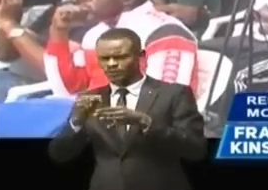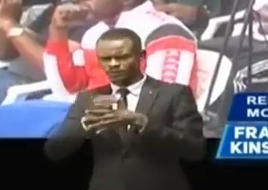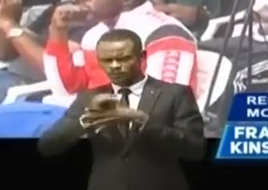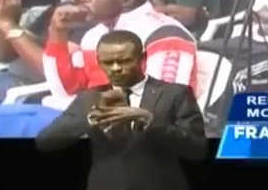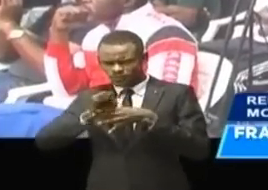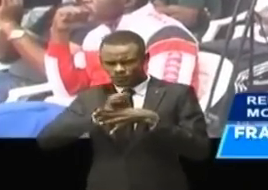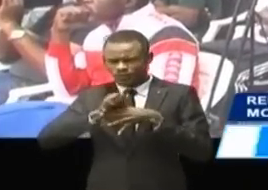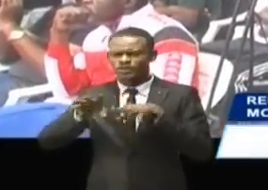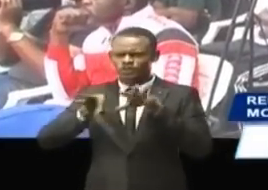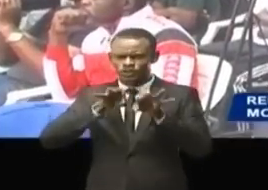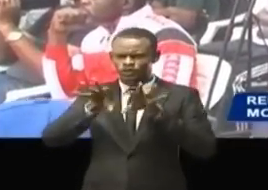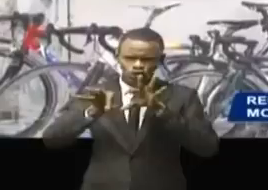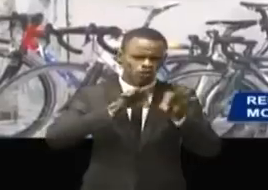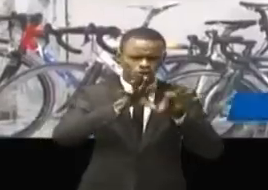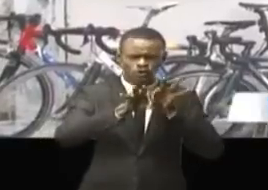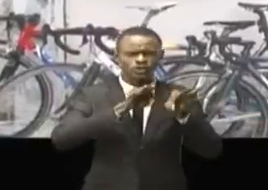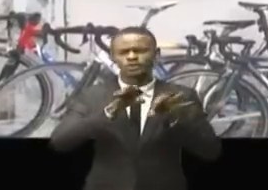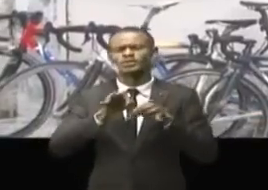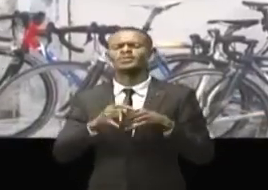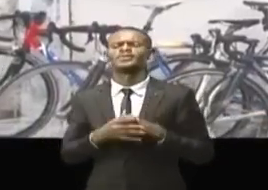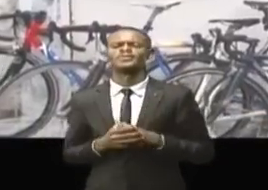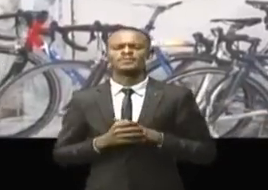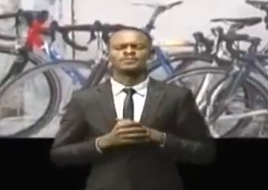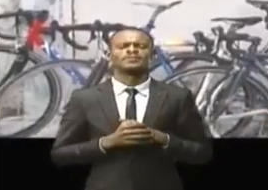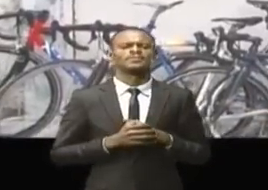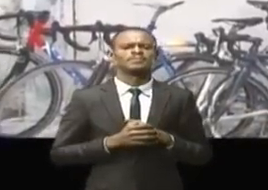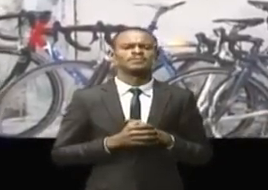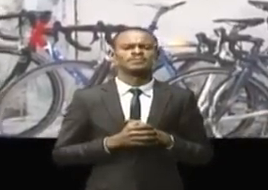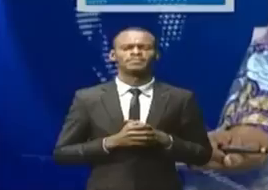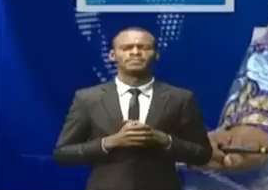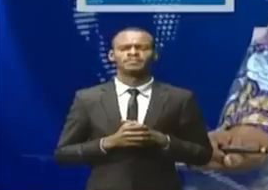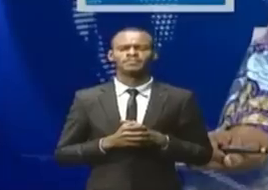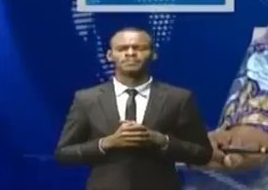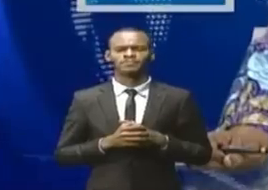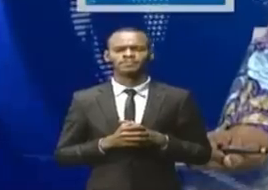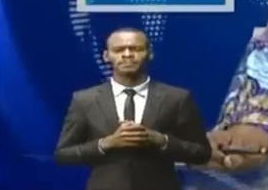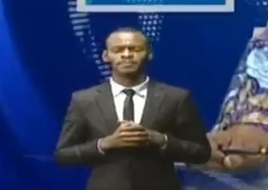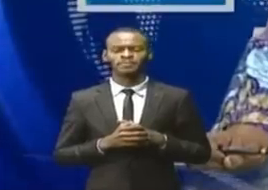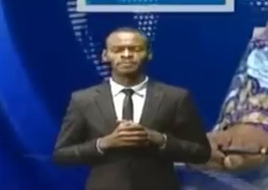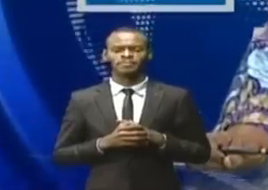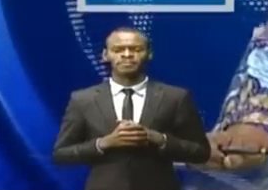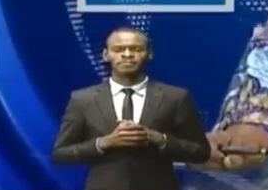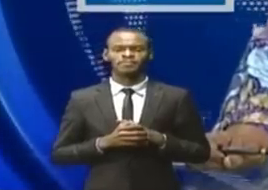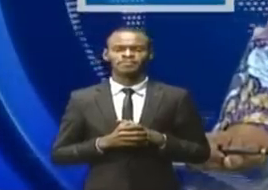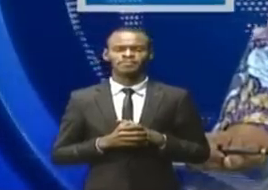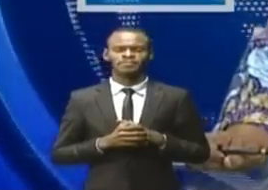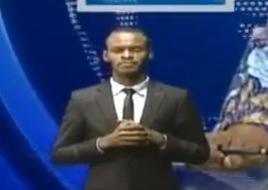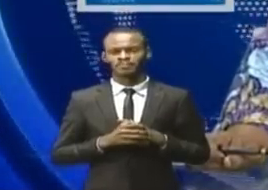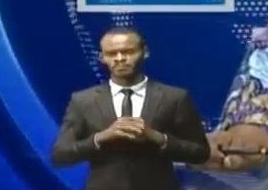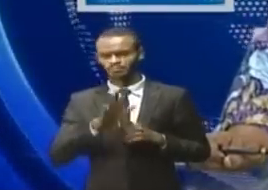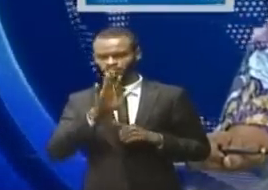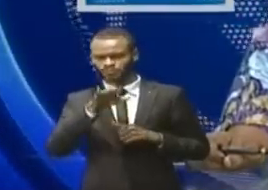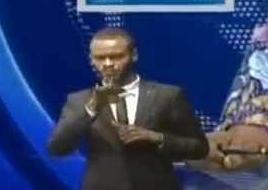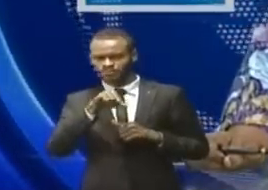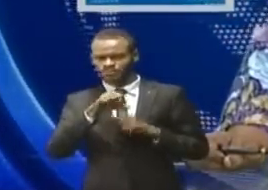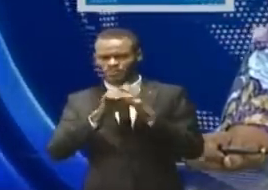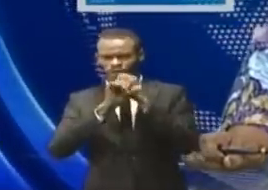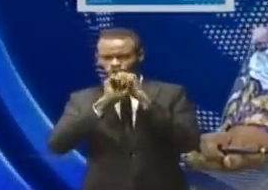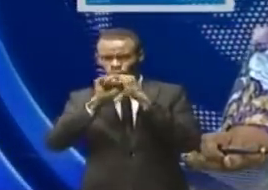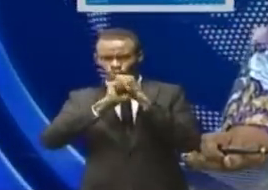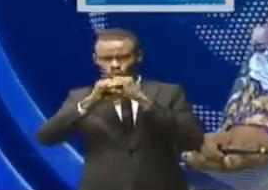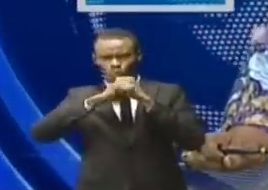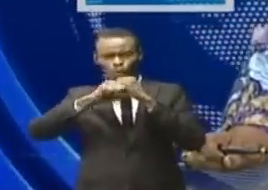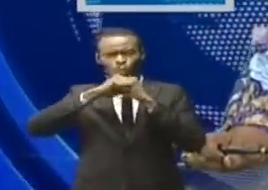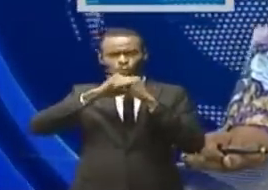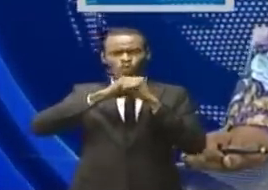Francophonie. Ils combinent épreuves sportives et culturelles. promouvoir la culture de la normalisation entre les